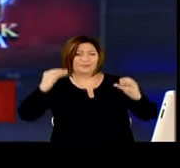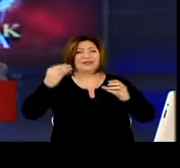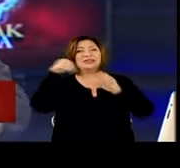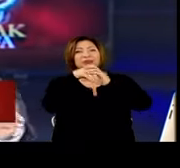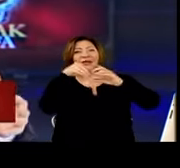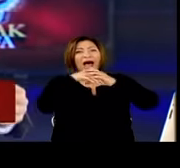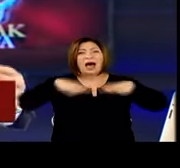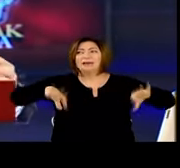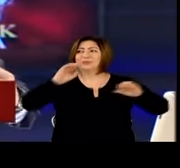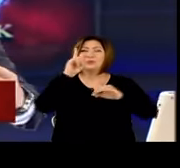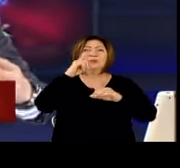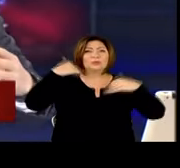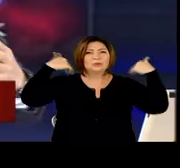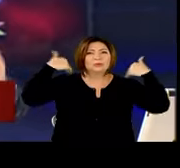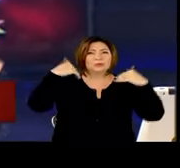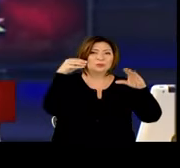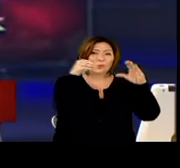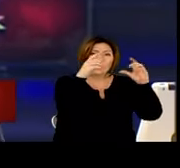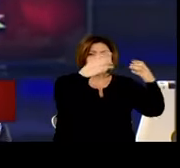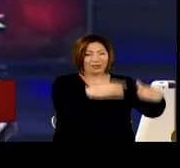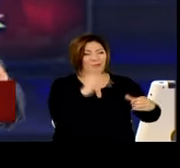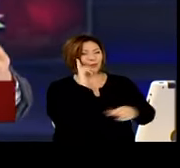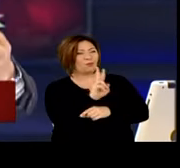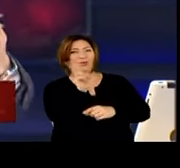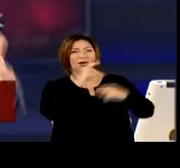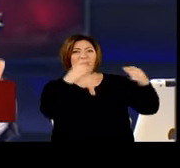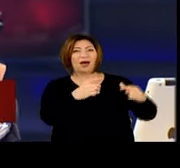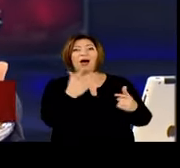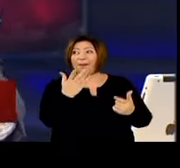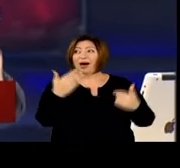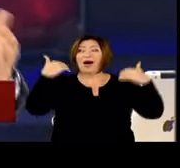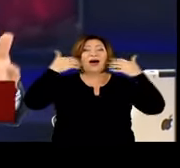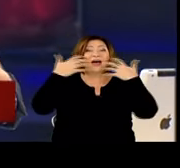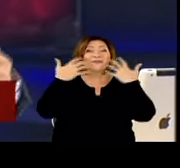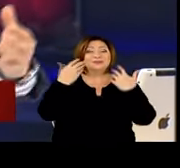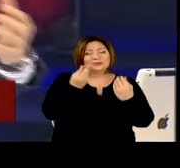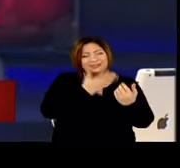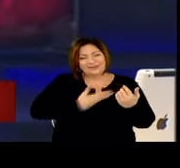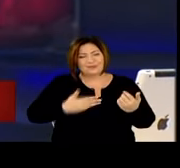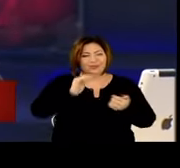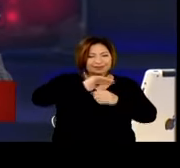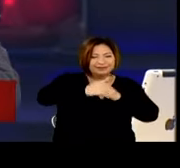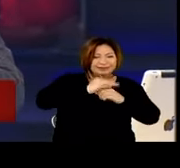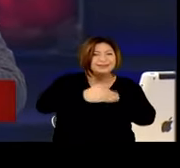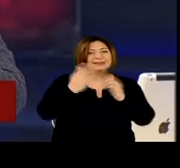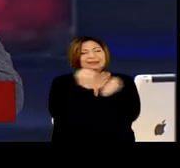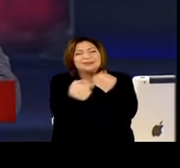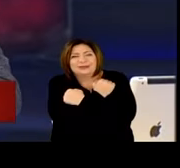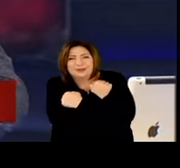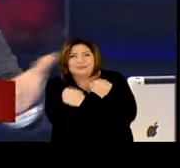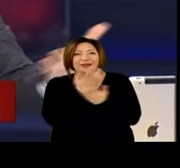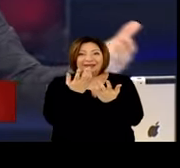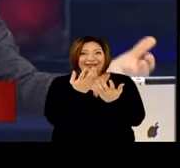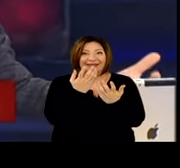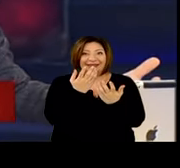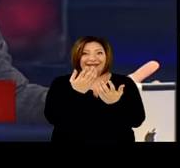kuzu koyar falan filan. Yani bir yandan hayvanı çok sevip, okşayıp, ona sarılıp. Hani